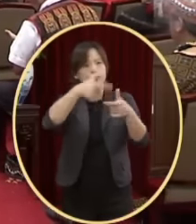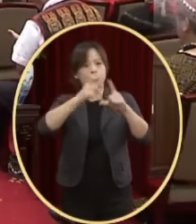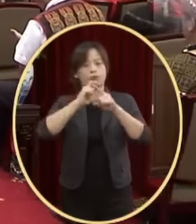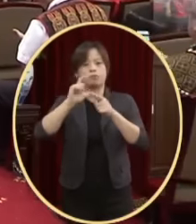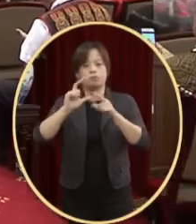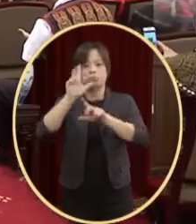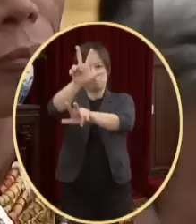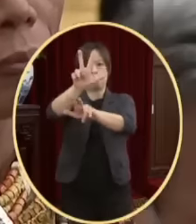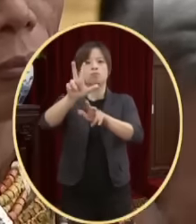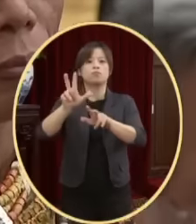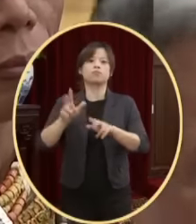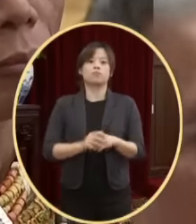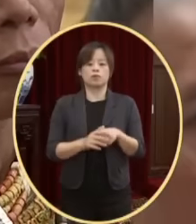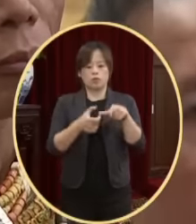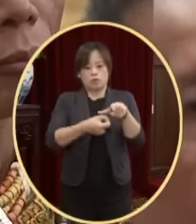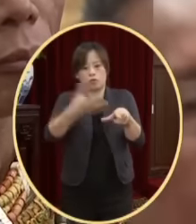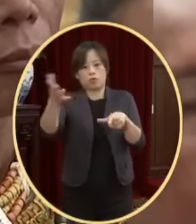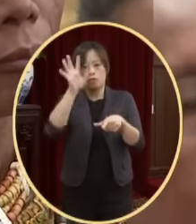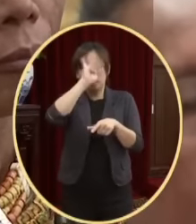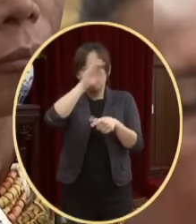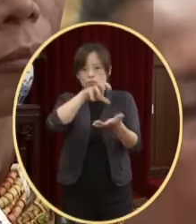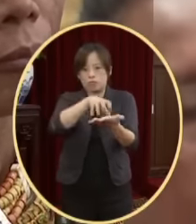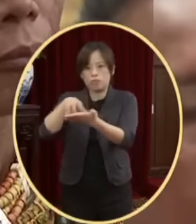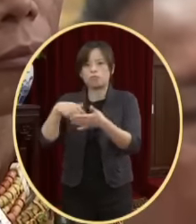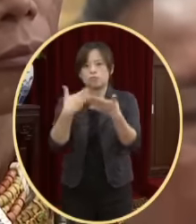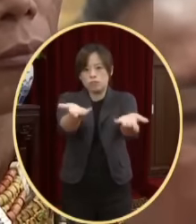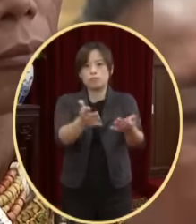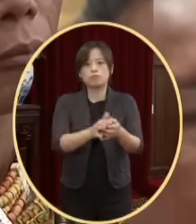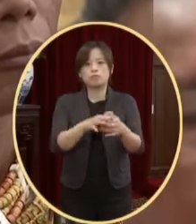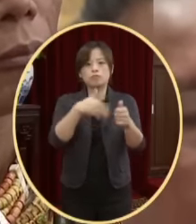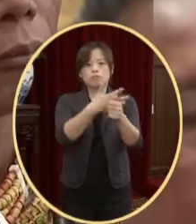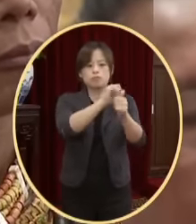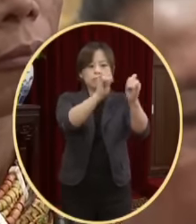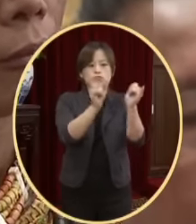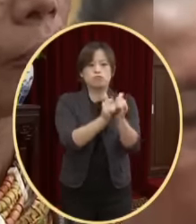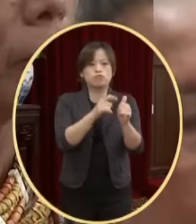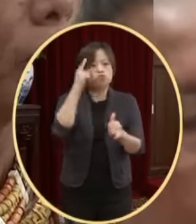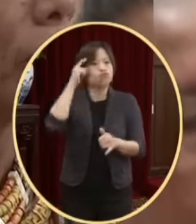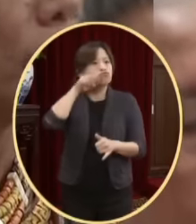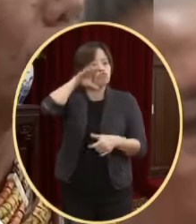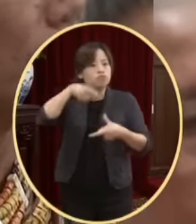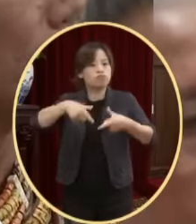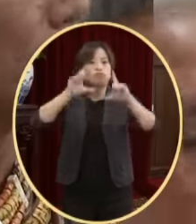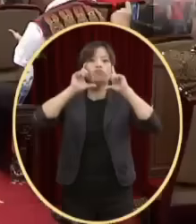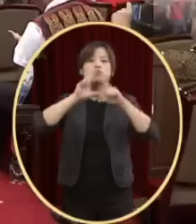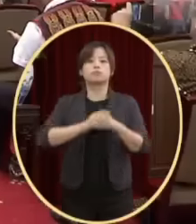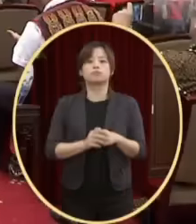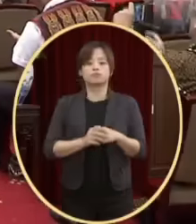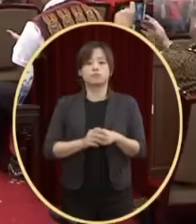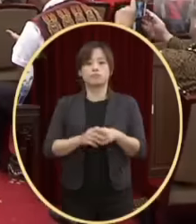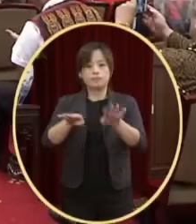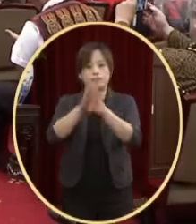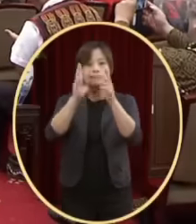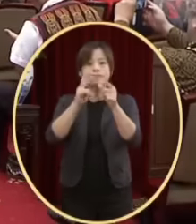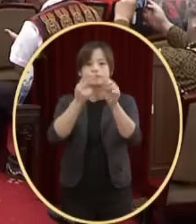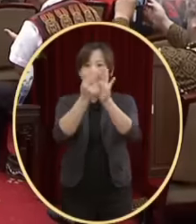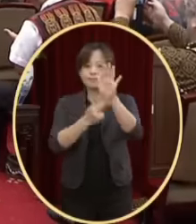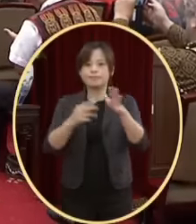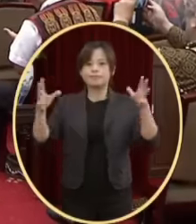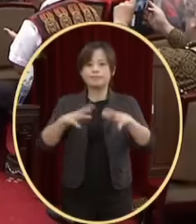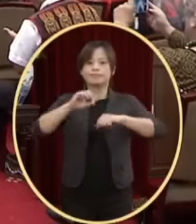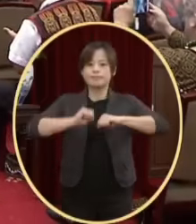原真相，公布调查，让我们的族人回复名誉，以开启和解